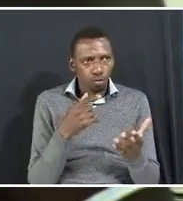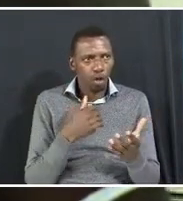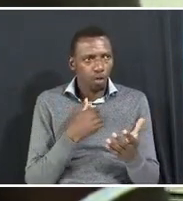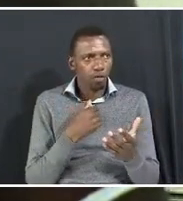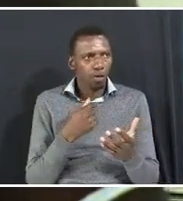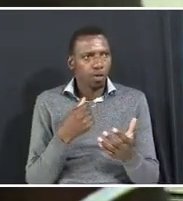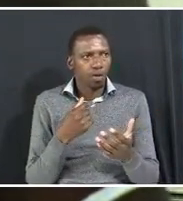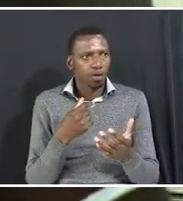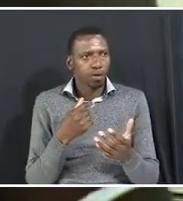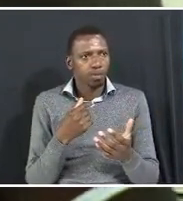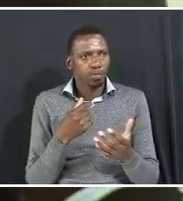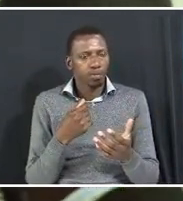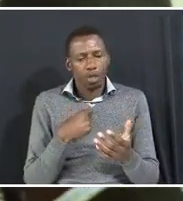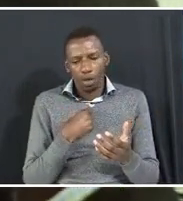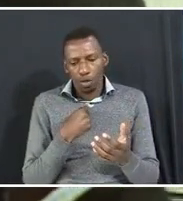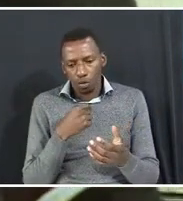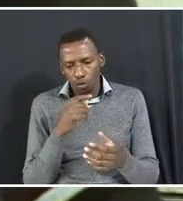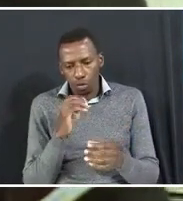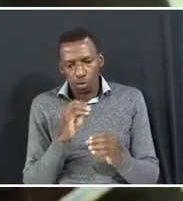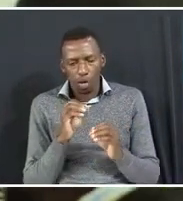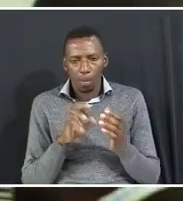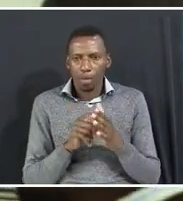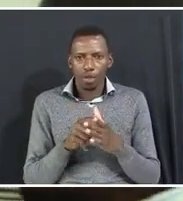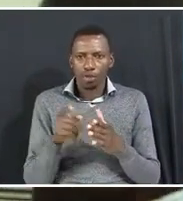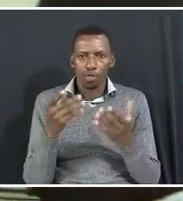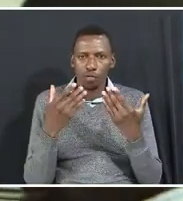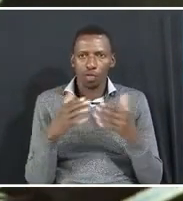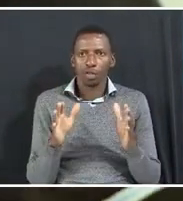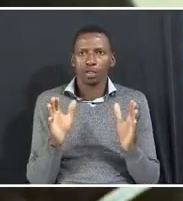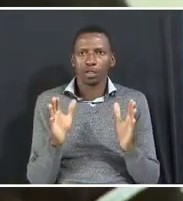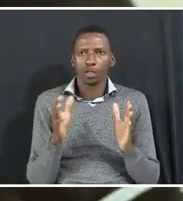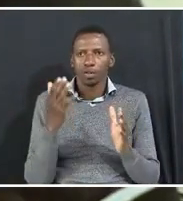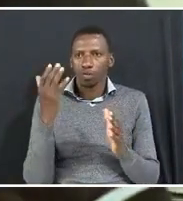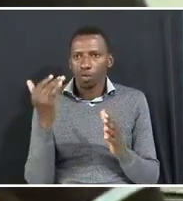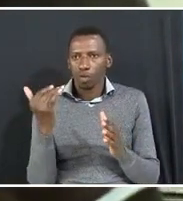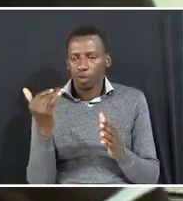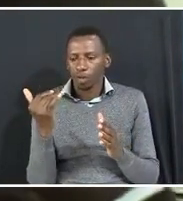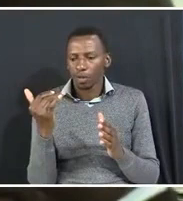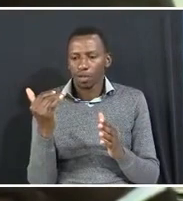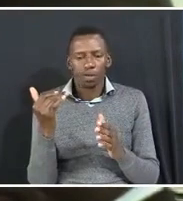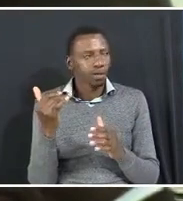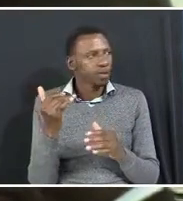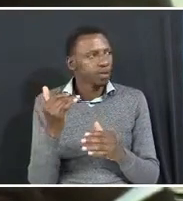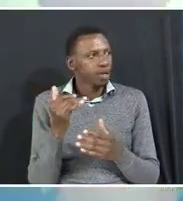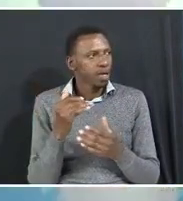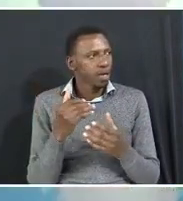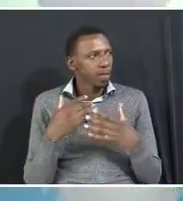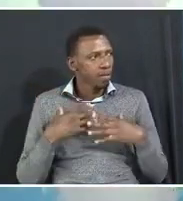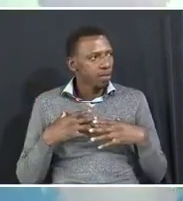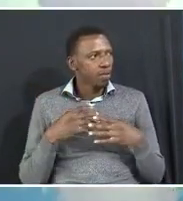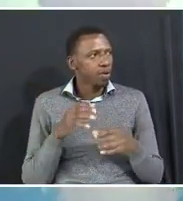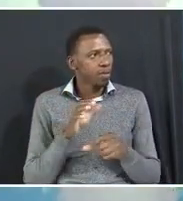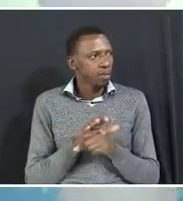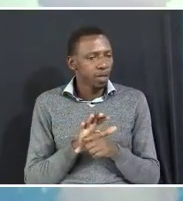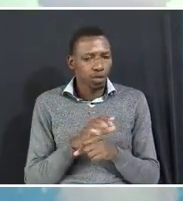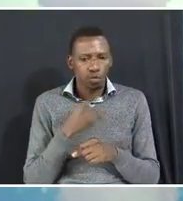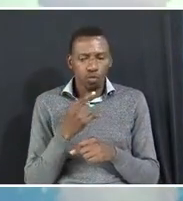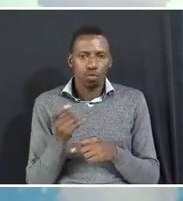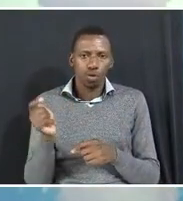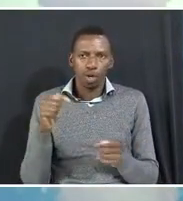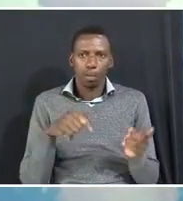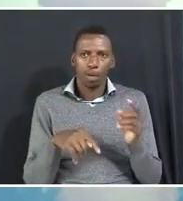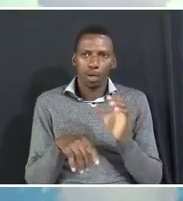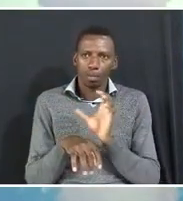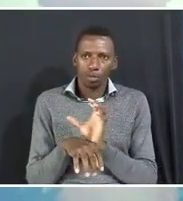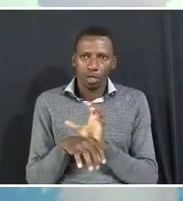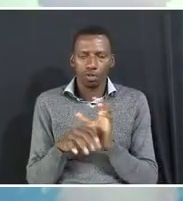wape chakula wale hawana, mm-hmm, basi utakuwa maliza story. Kwa sababu, mm-hmm, gani? Mm-hmm. Utakuta kuna watu wengi ambao hawaji kanisa lakini